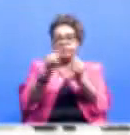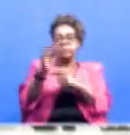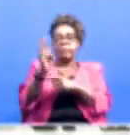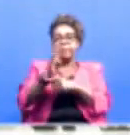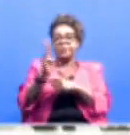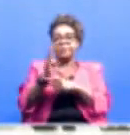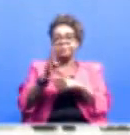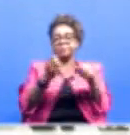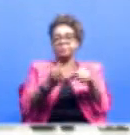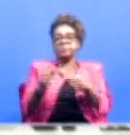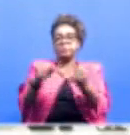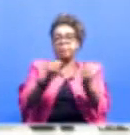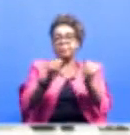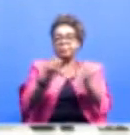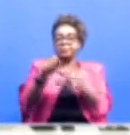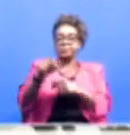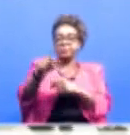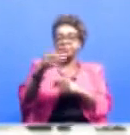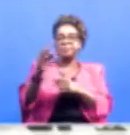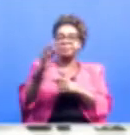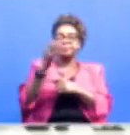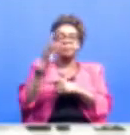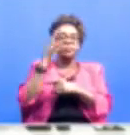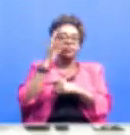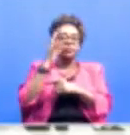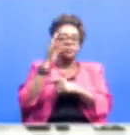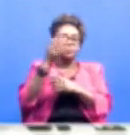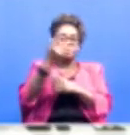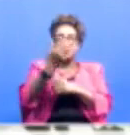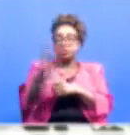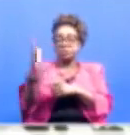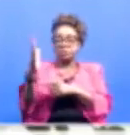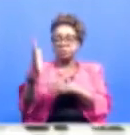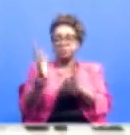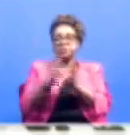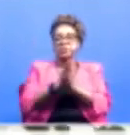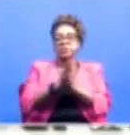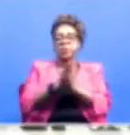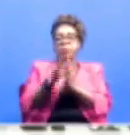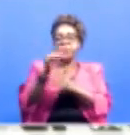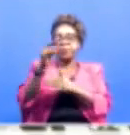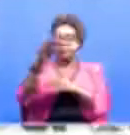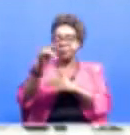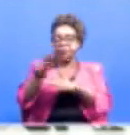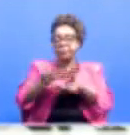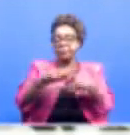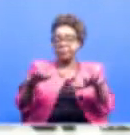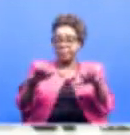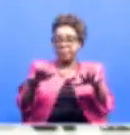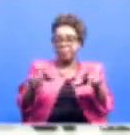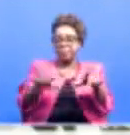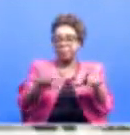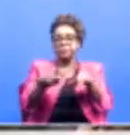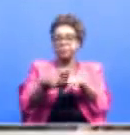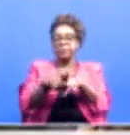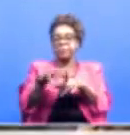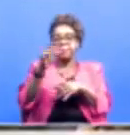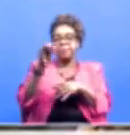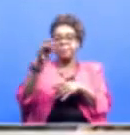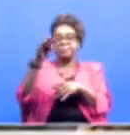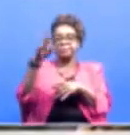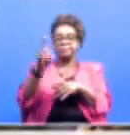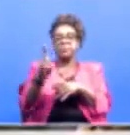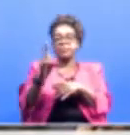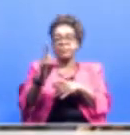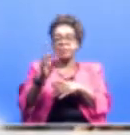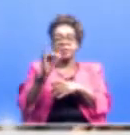strategy the growing of fruit trees and woodlots on farmlands as well as fodder trees. Agenda